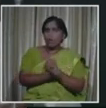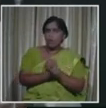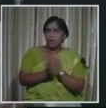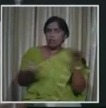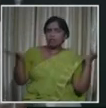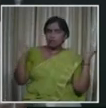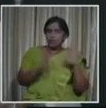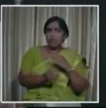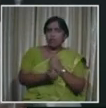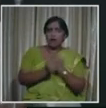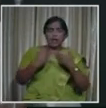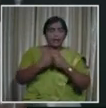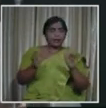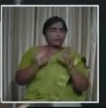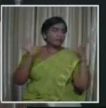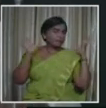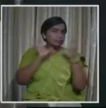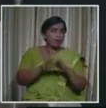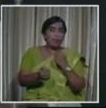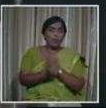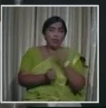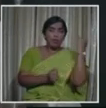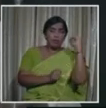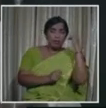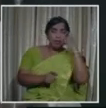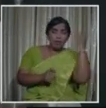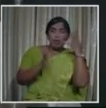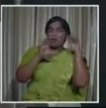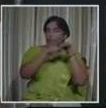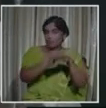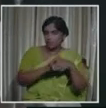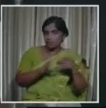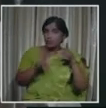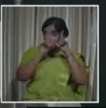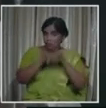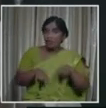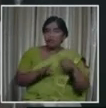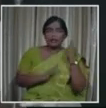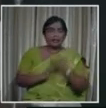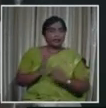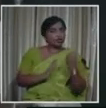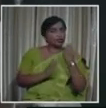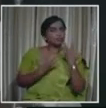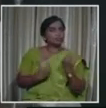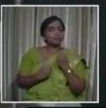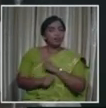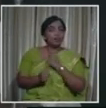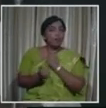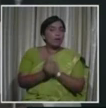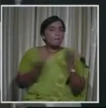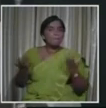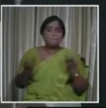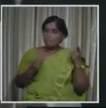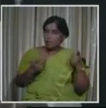වෙලා පොලිසිය ගේට්ටු කඩාගෙන පොලිස්පතිව හොයාගෙන යන්න පුළුවන් තත්ත්වෙටපත් වෙලා තියෙනවා ඒ තරමටද නීතිය අතරරගෙන තියෙනවා පොලිසිය නොහැකි වෙලා